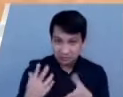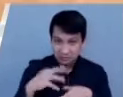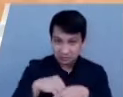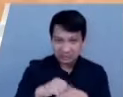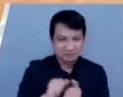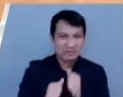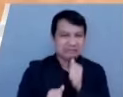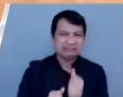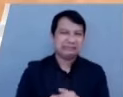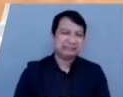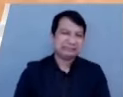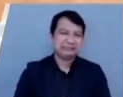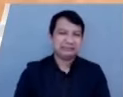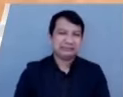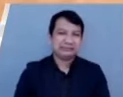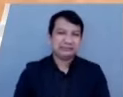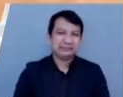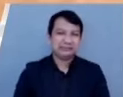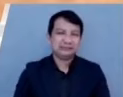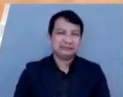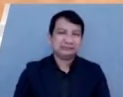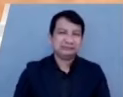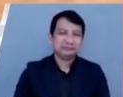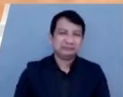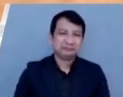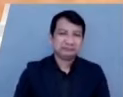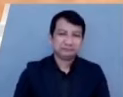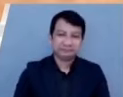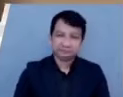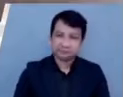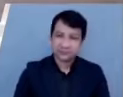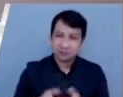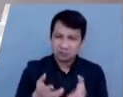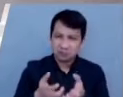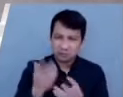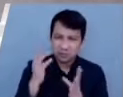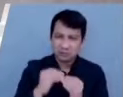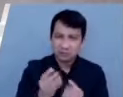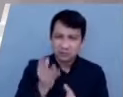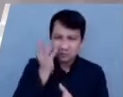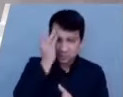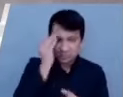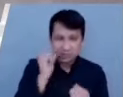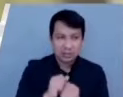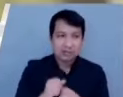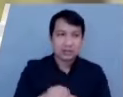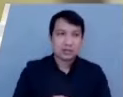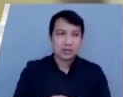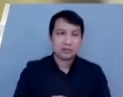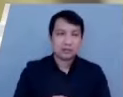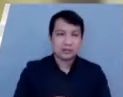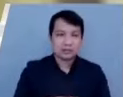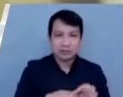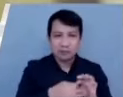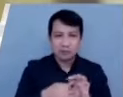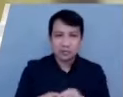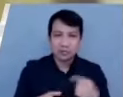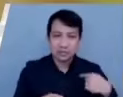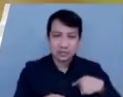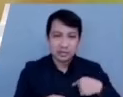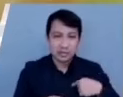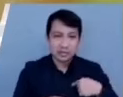Yung mga stunts po, yung gusto kong matutunan. Di man sumabak sa breakdancing, ang batang